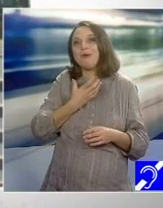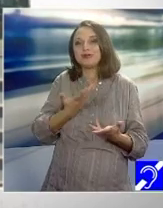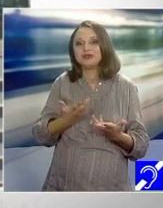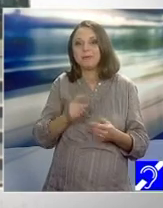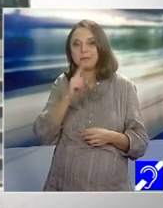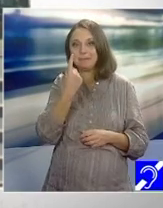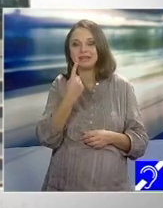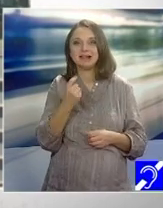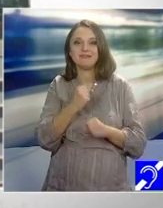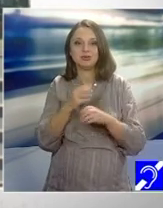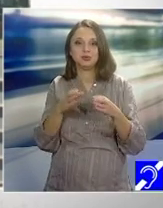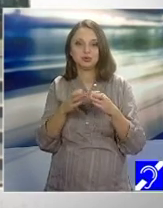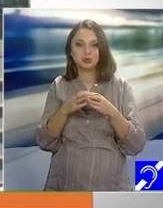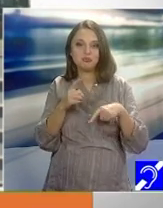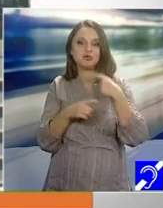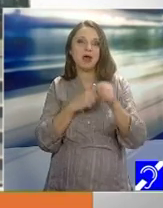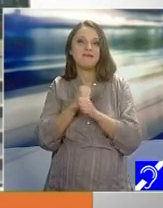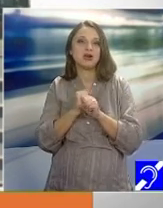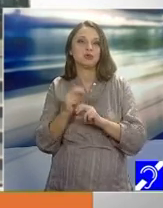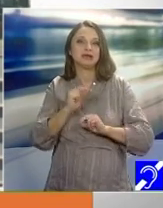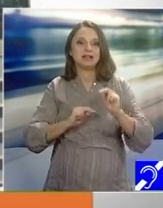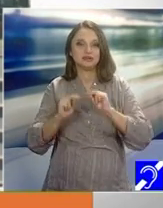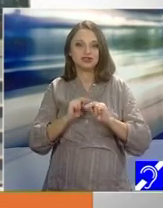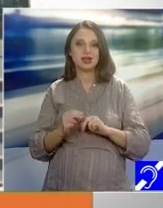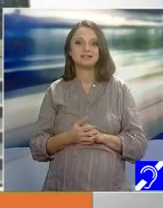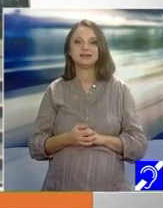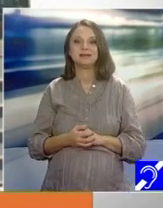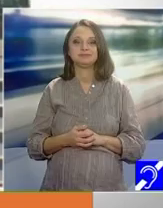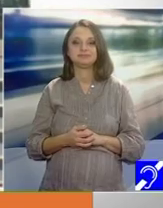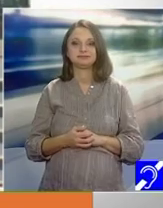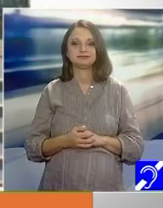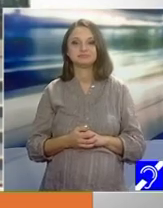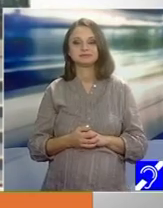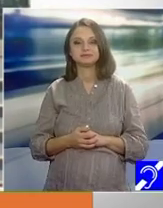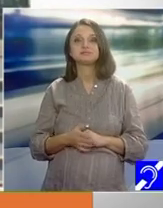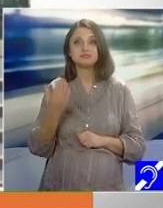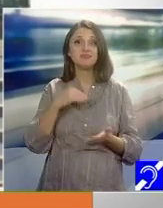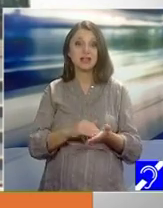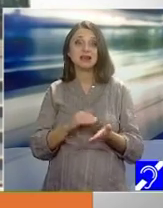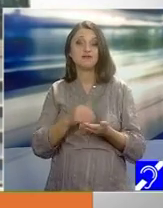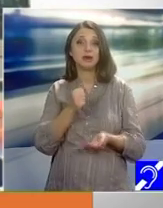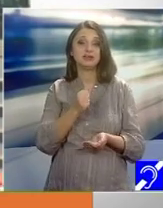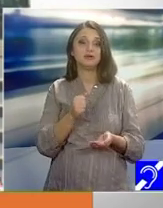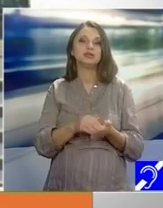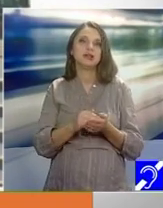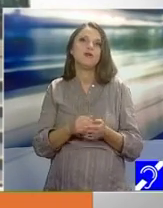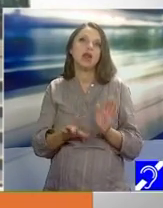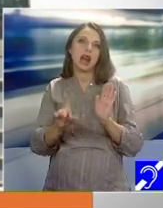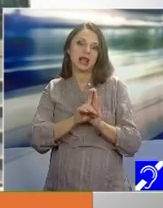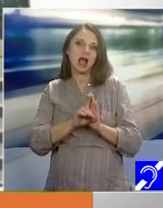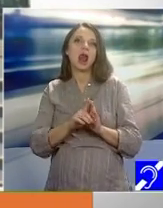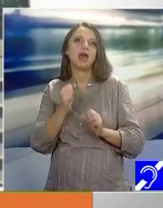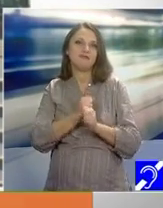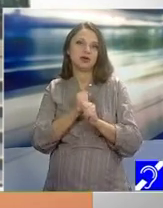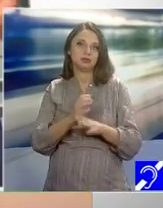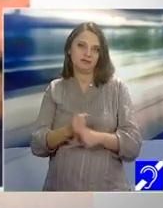grup. ONG-ul a intervenit după, la a treia campanie, atunci aveam nevoie de fonduri și atunci trebuia să avem și forma legală. Până